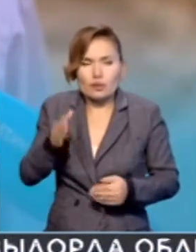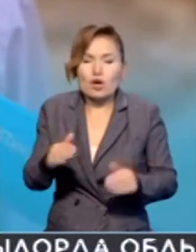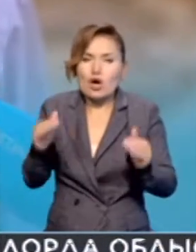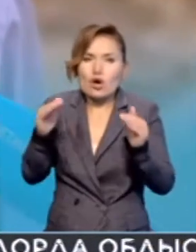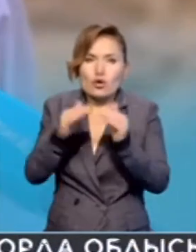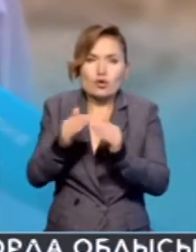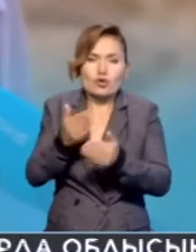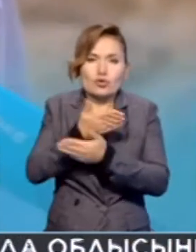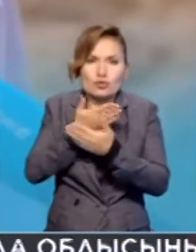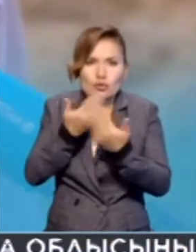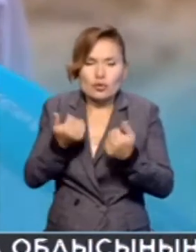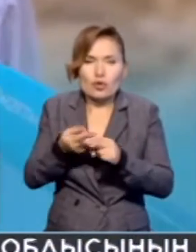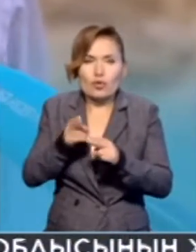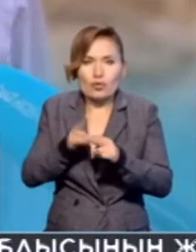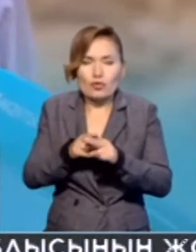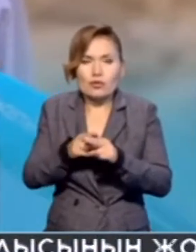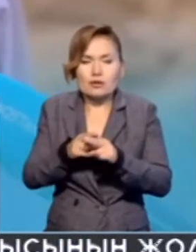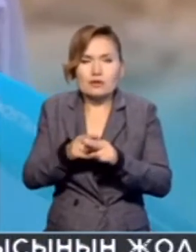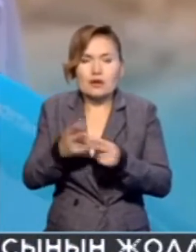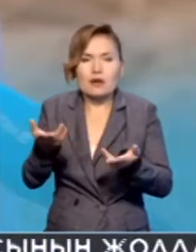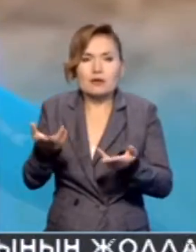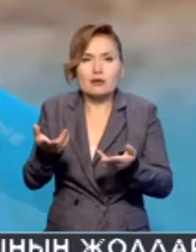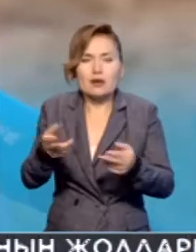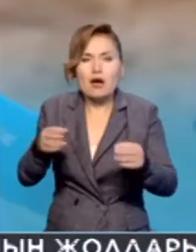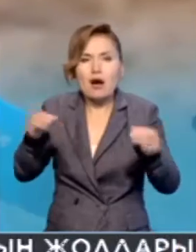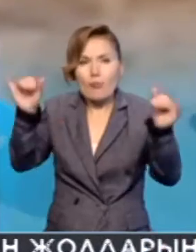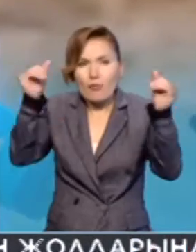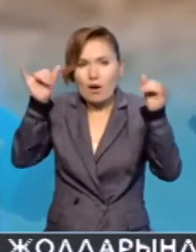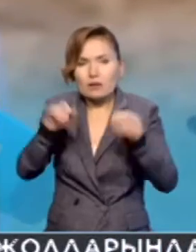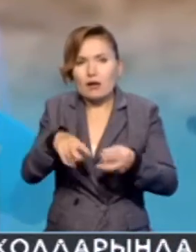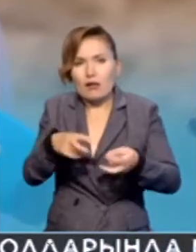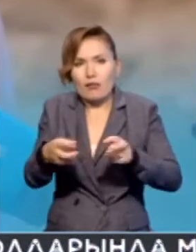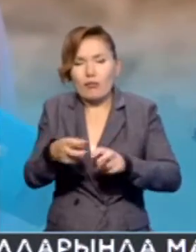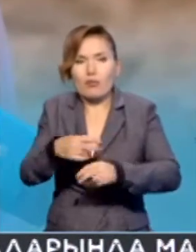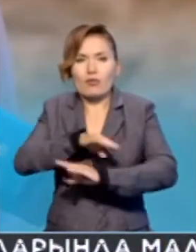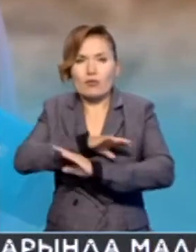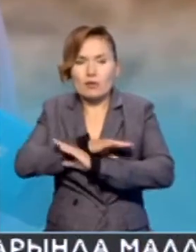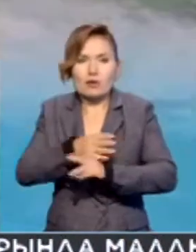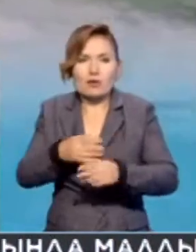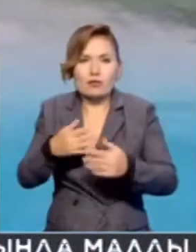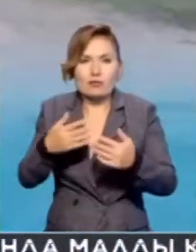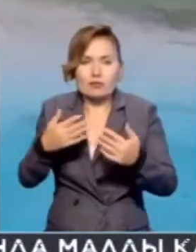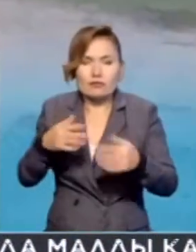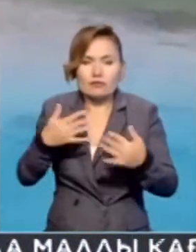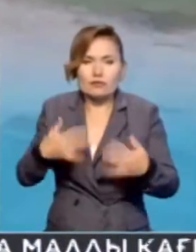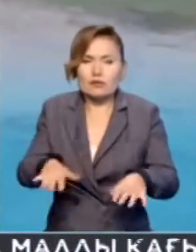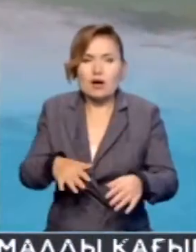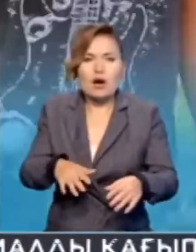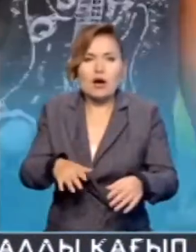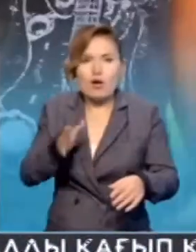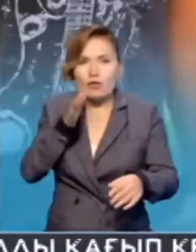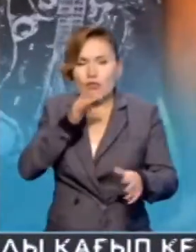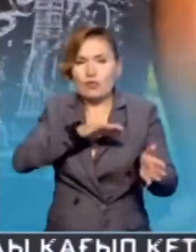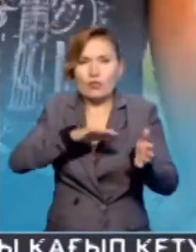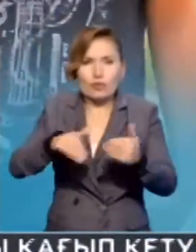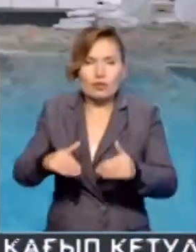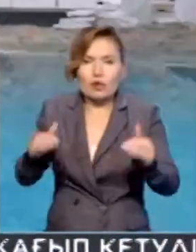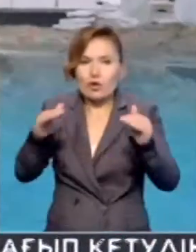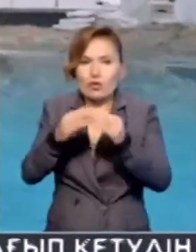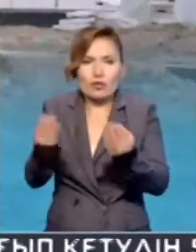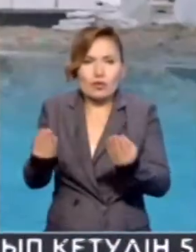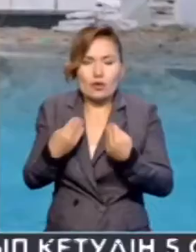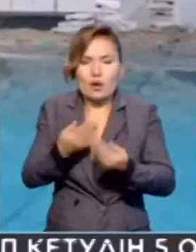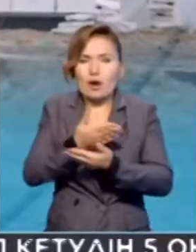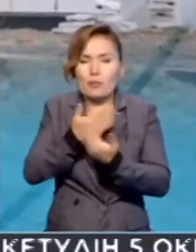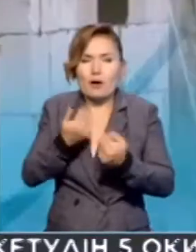түсірдің ғой осы құлаватқан қораның ішінде қырылған малды да көрдің. Міне әлі салып жатырмыз. Ауылда 200-ге тарта тұрғын бар. Қазір